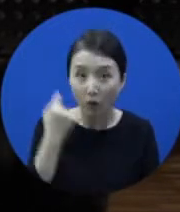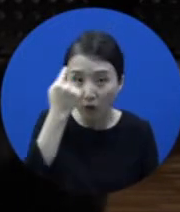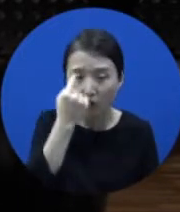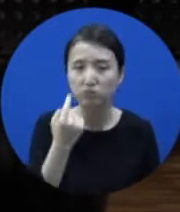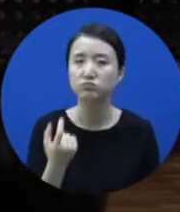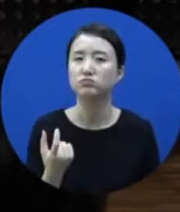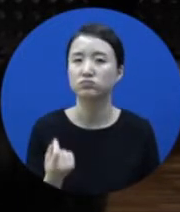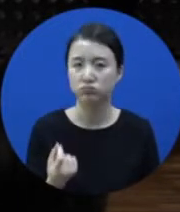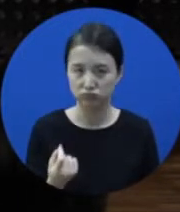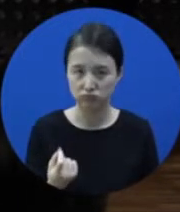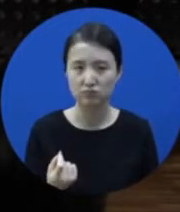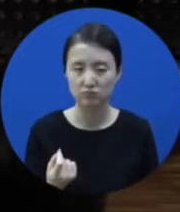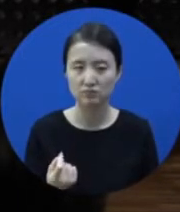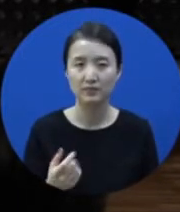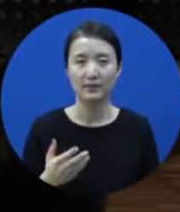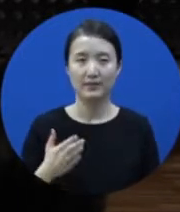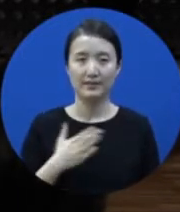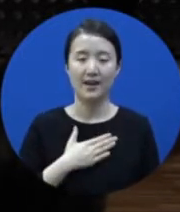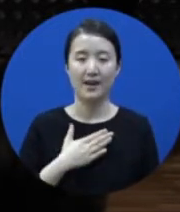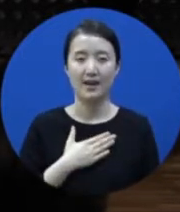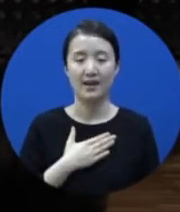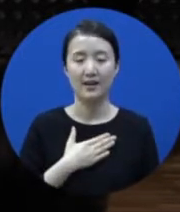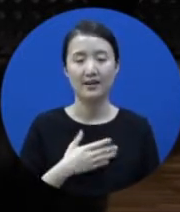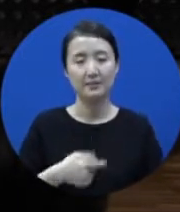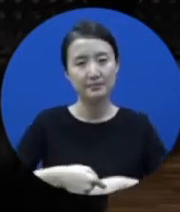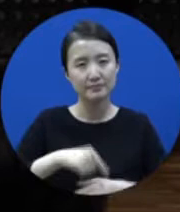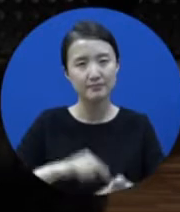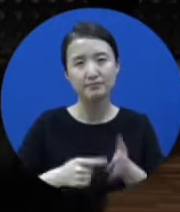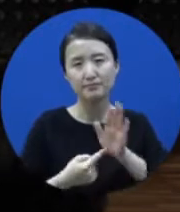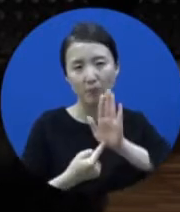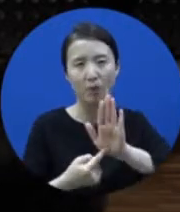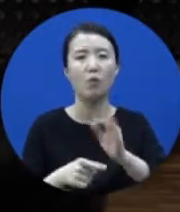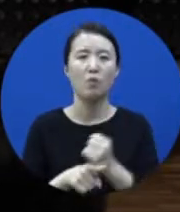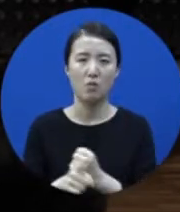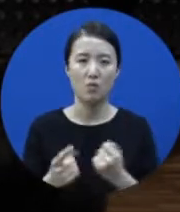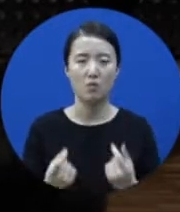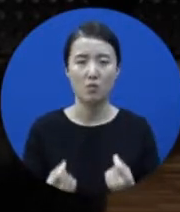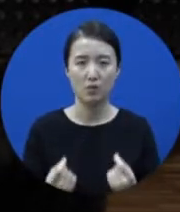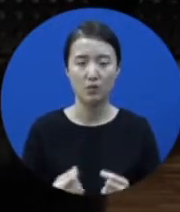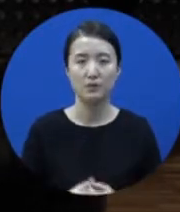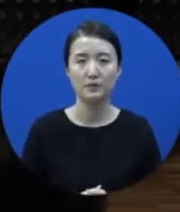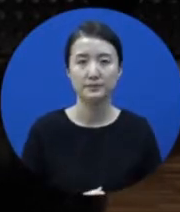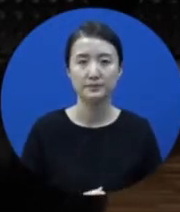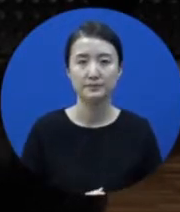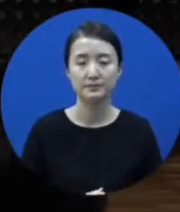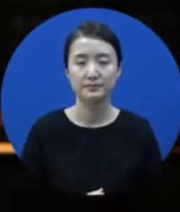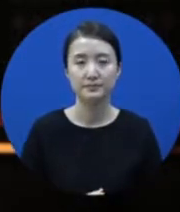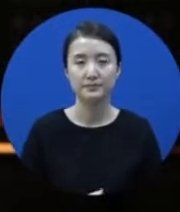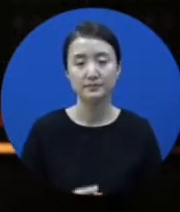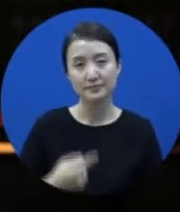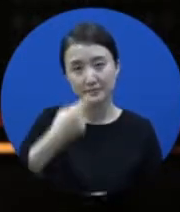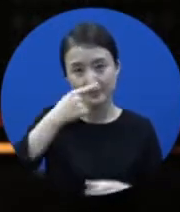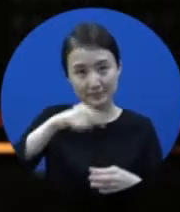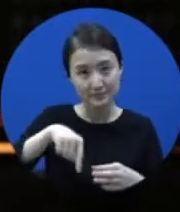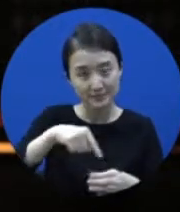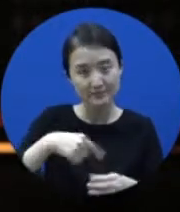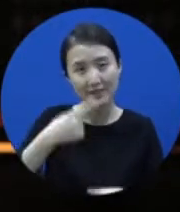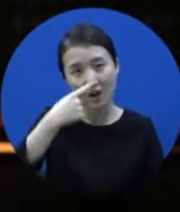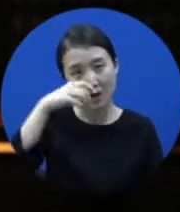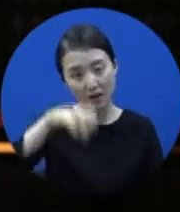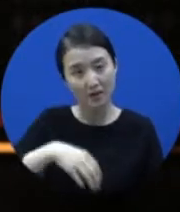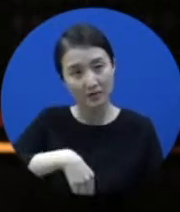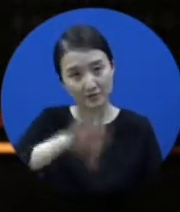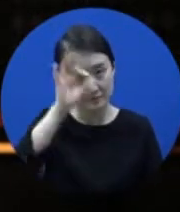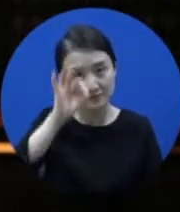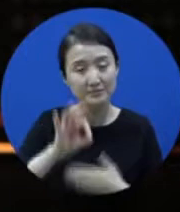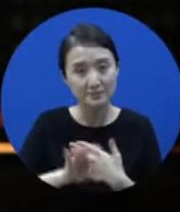그릇이다. 네. 요즘 젊은 사람들 찻집이나 아니면 음식점 가면요, 이게 먼저